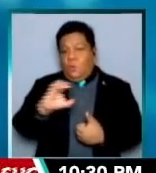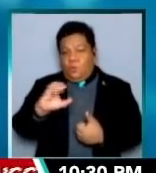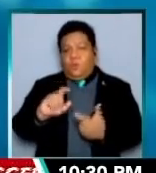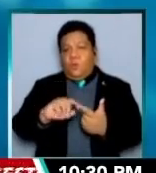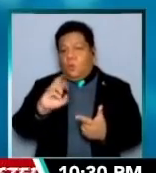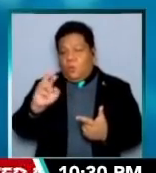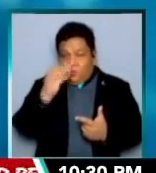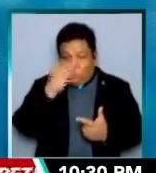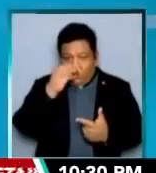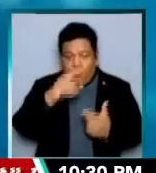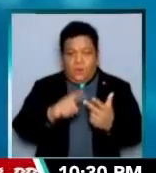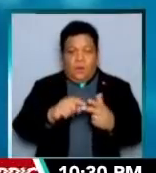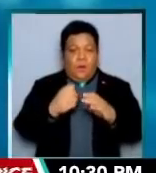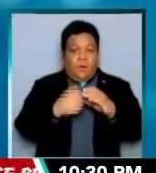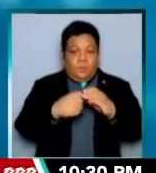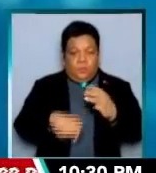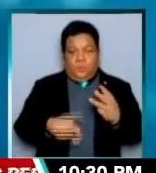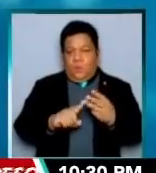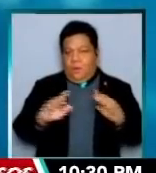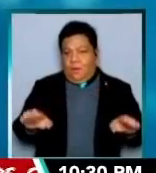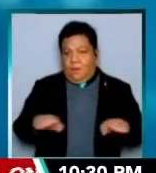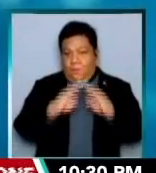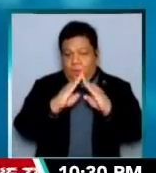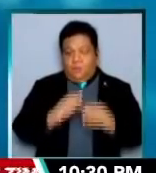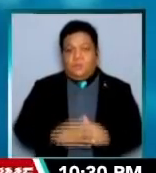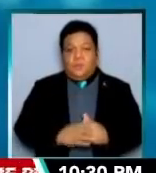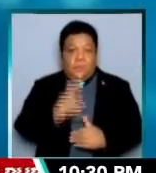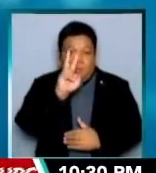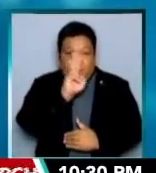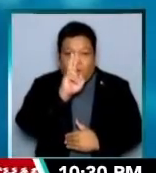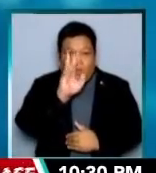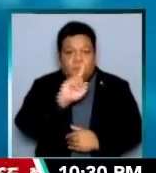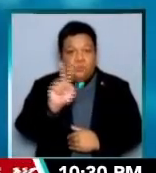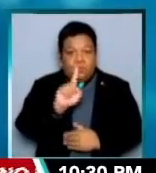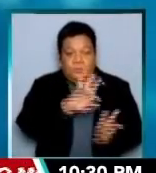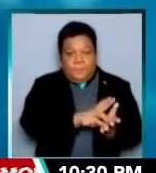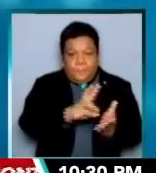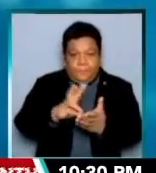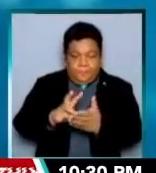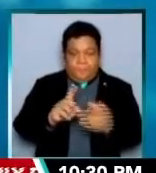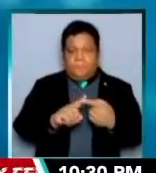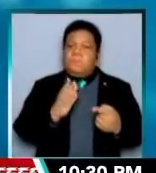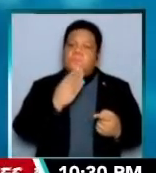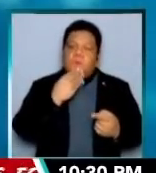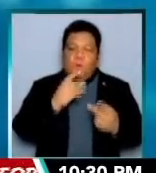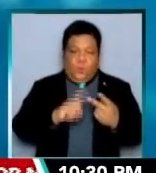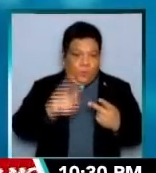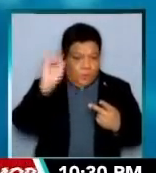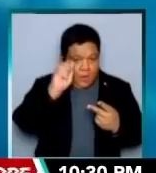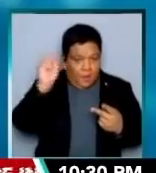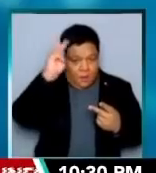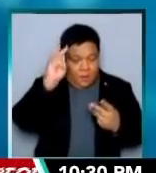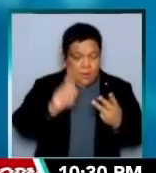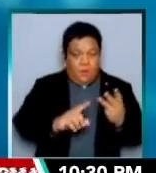Albay. Magiging Alert Level 3 na rin sa ilang lugar sa Visayas, sa Bacolod City, Aklan, Capiz, Antique, Cebu